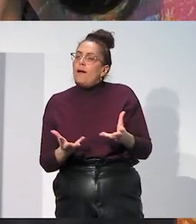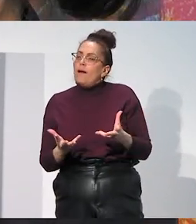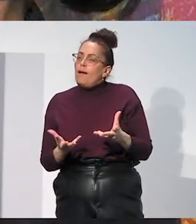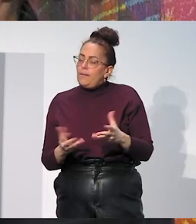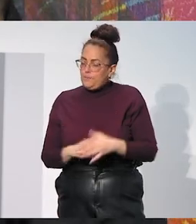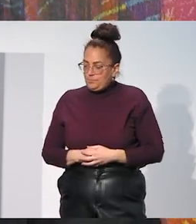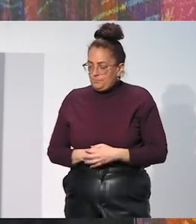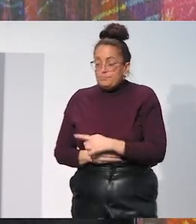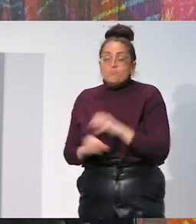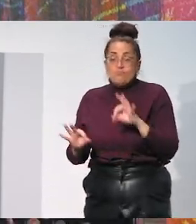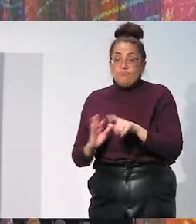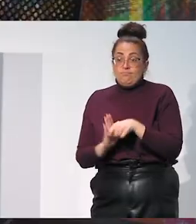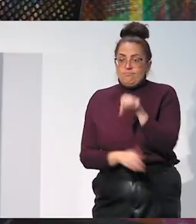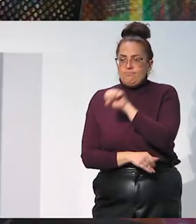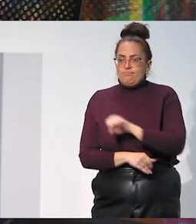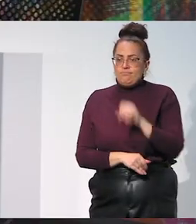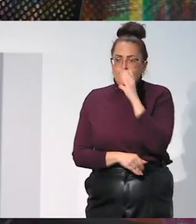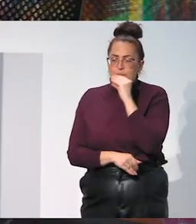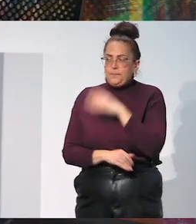Donc, on est le samedi après-midi, hein.